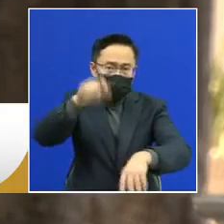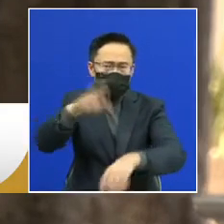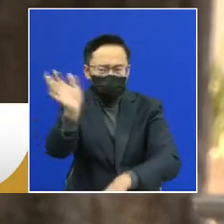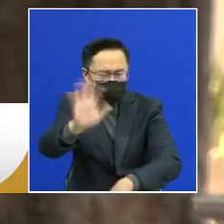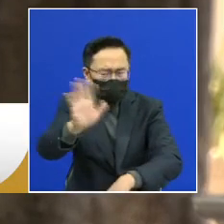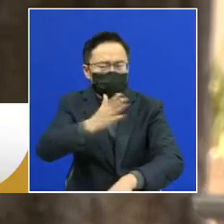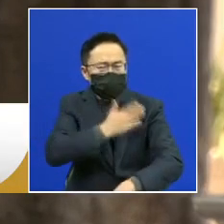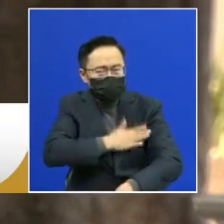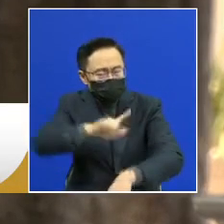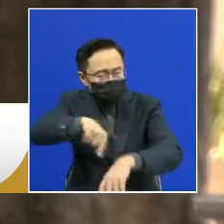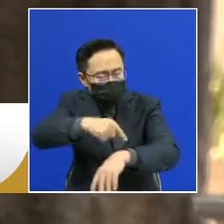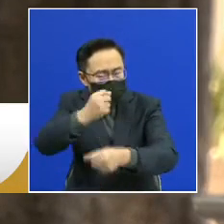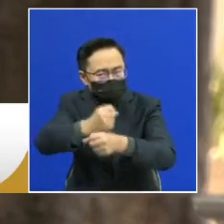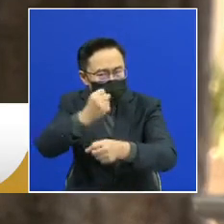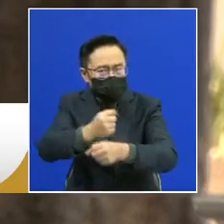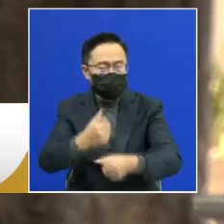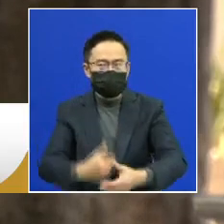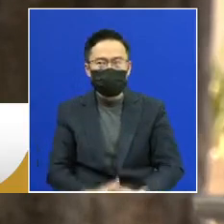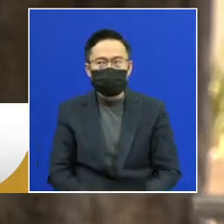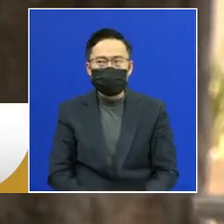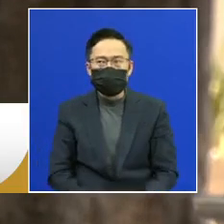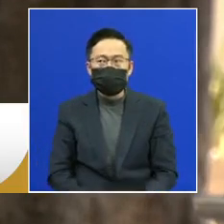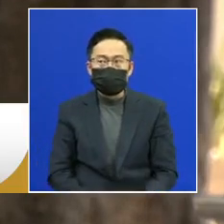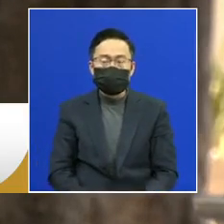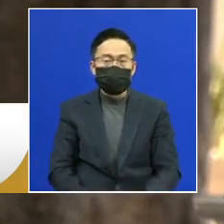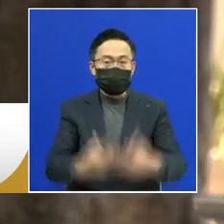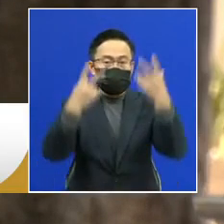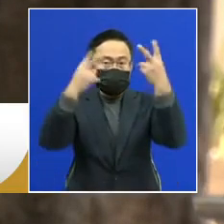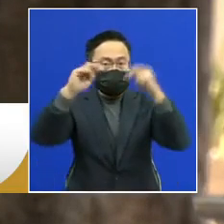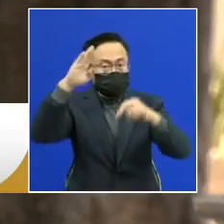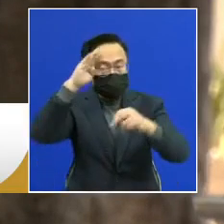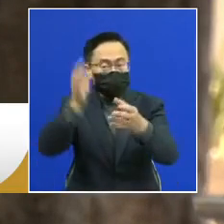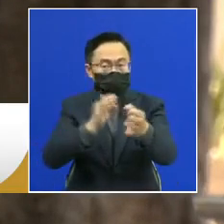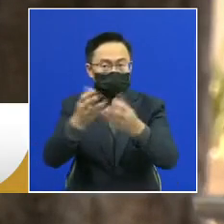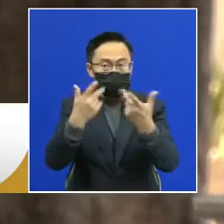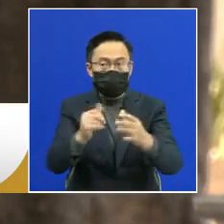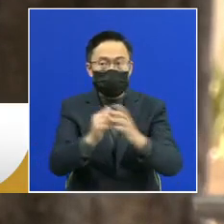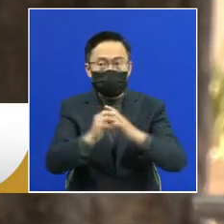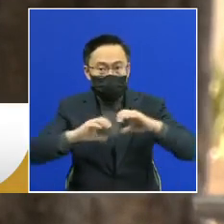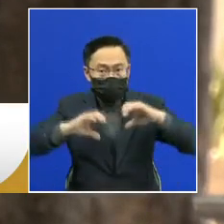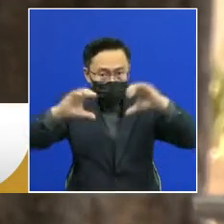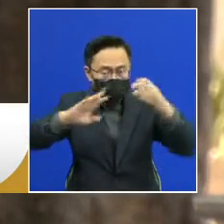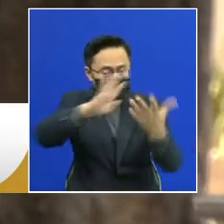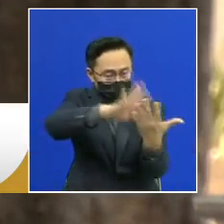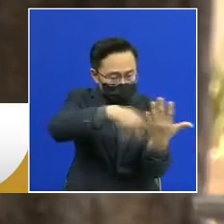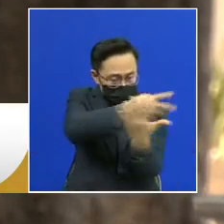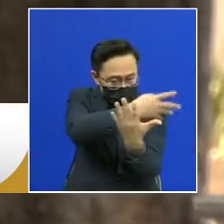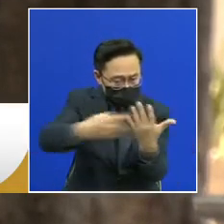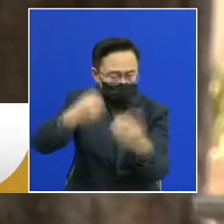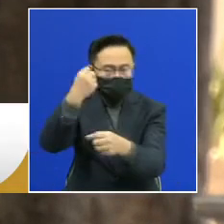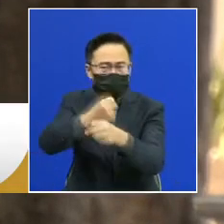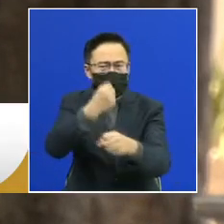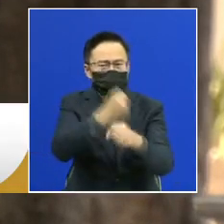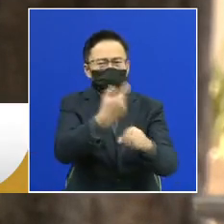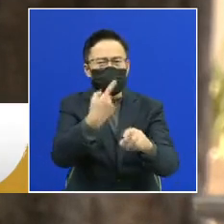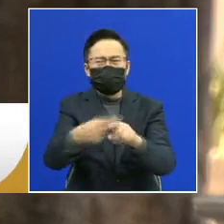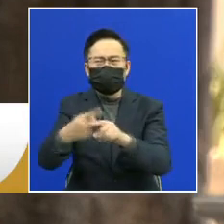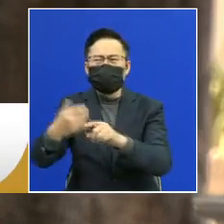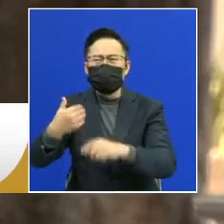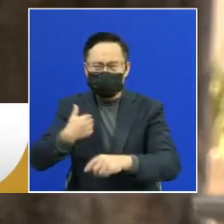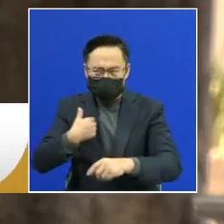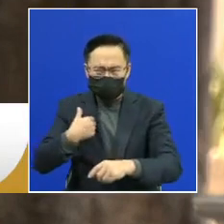ชัดจากท่านนายกรัฐมนตรีนะคะอยู่ในถ้าเราปรับตรงโน้นตรงนี้จะเห็นว่าได้มามีแผลมาดูตลอดไม่ว่าจะเรื่องของกัน